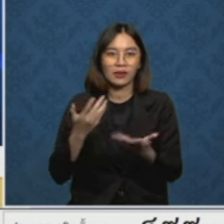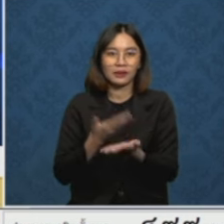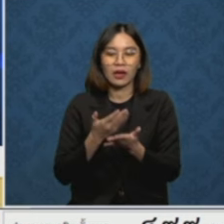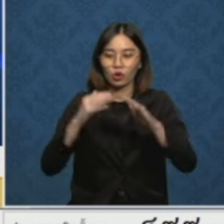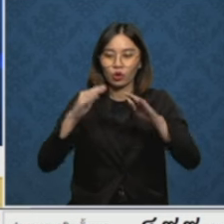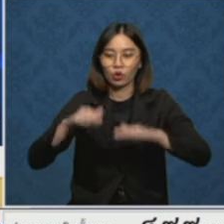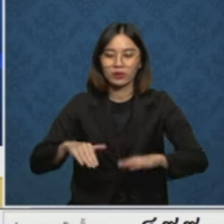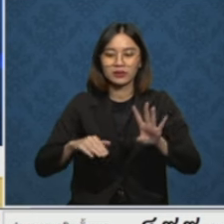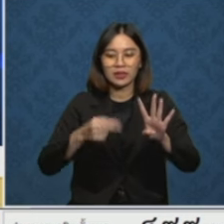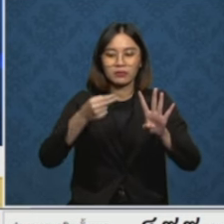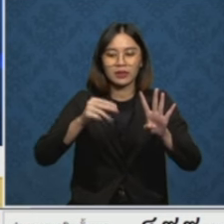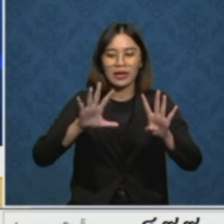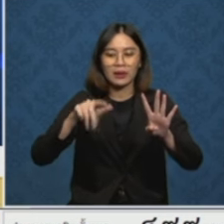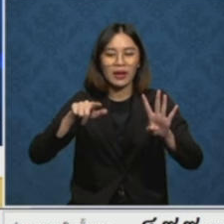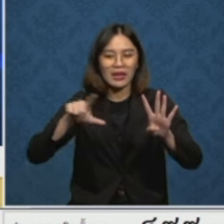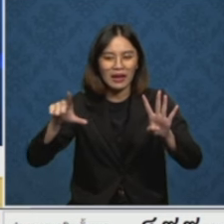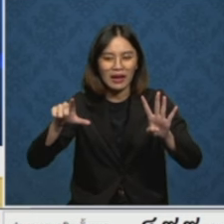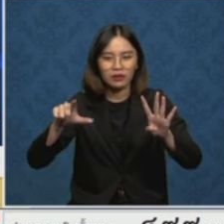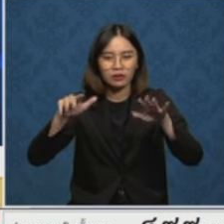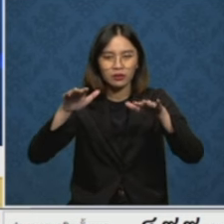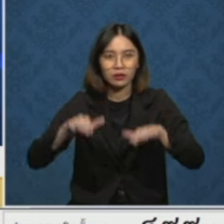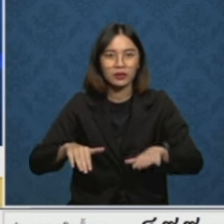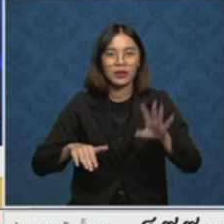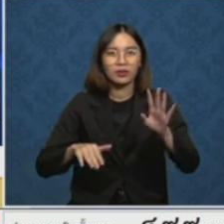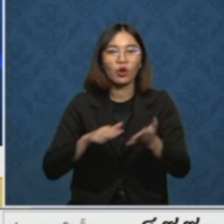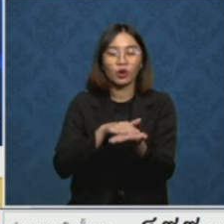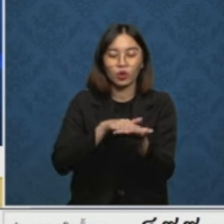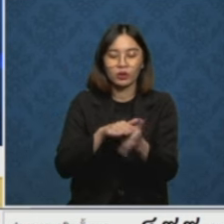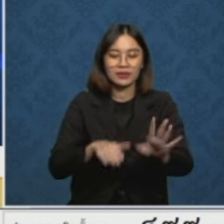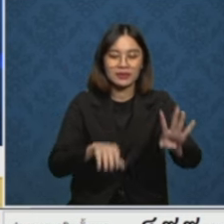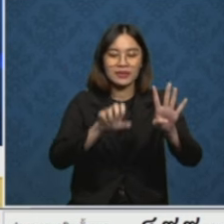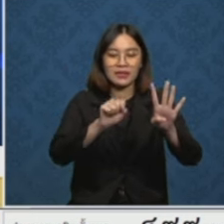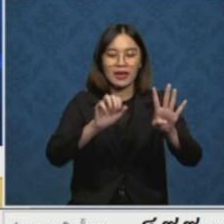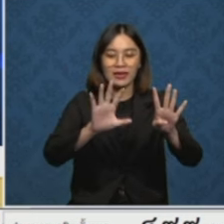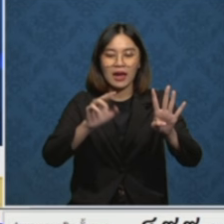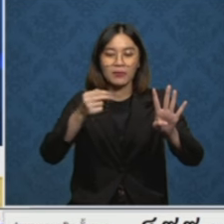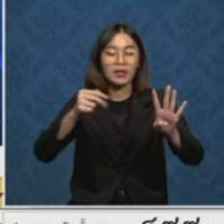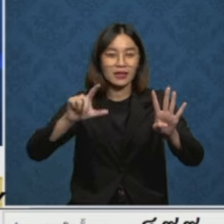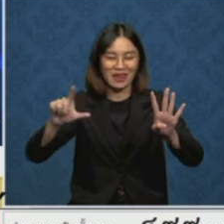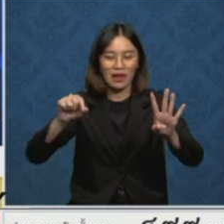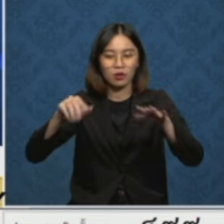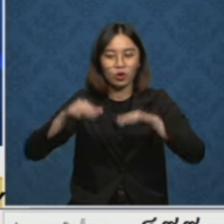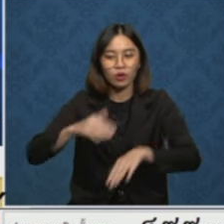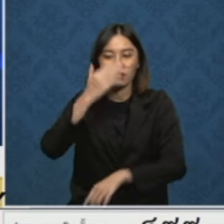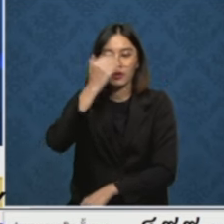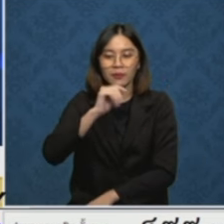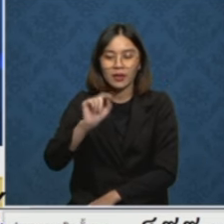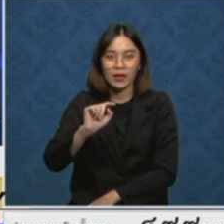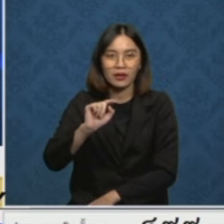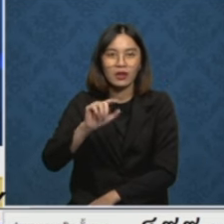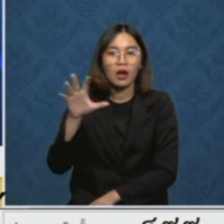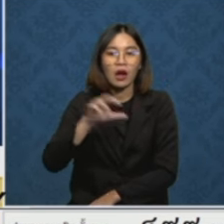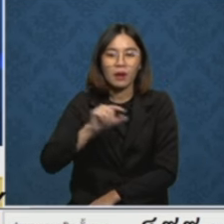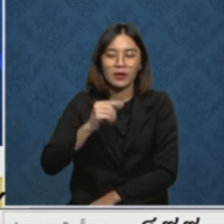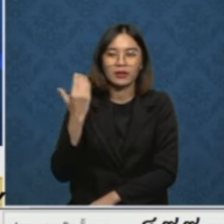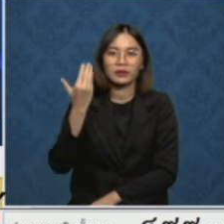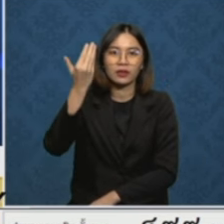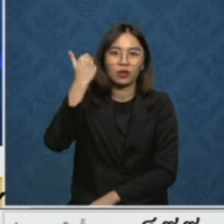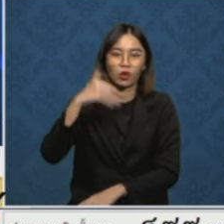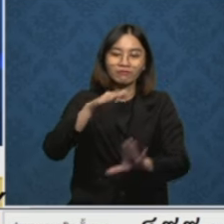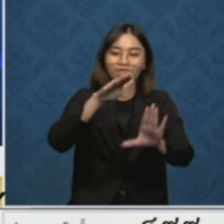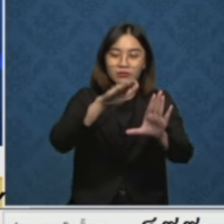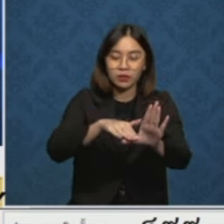งเหลือ 45,000 ล้านบาท 450,000 ขออภัยค่ะ 450,000 ล้านบาทเนี่ยก็มาจากการที่ที่ผ่านมาลงทะ